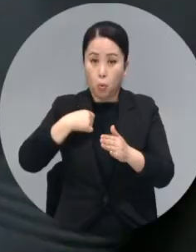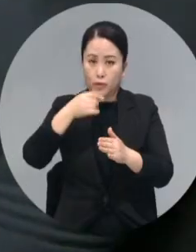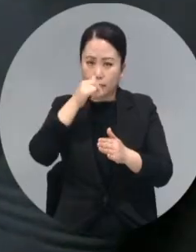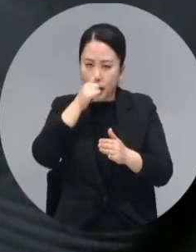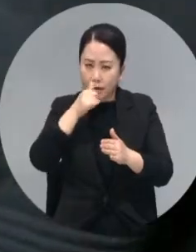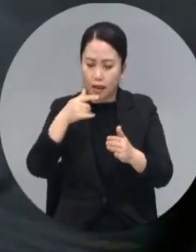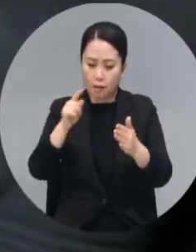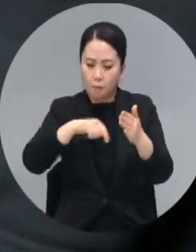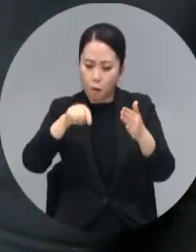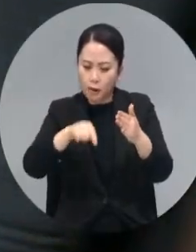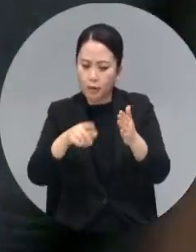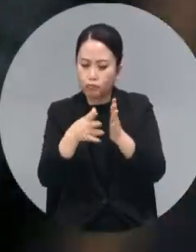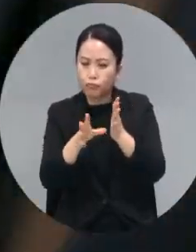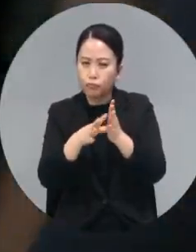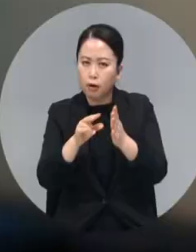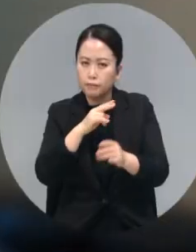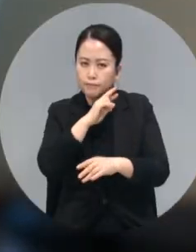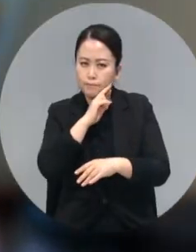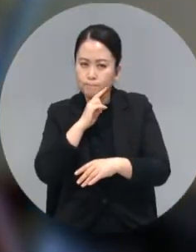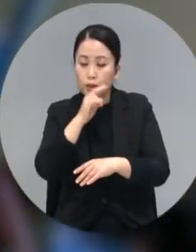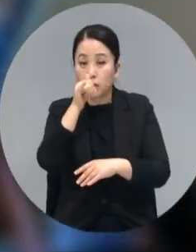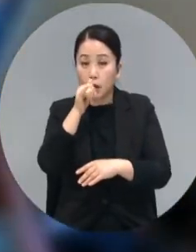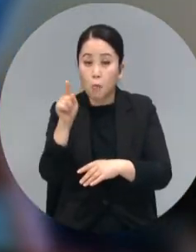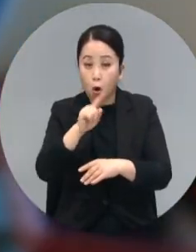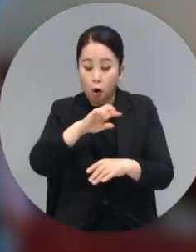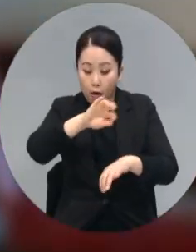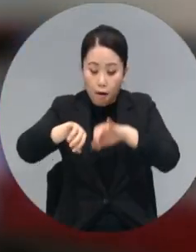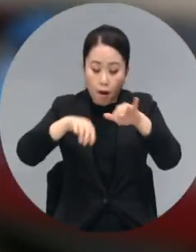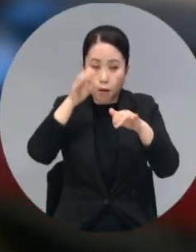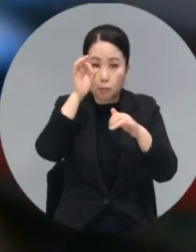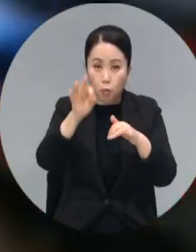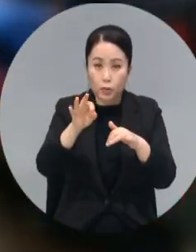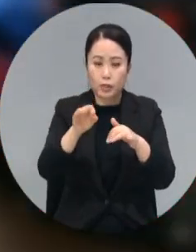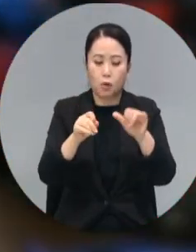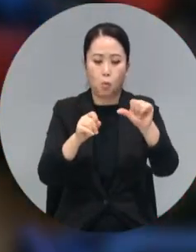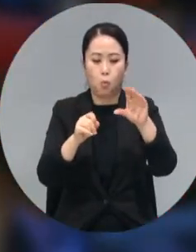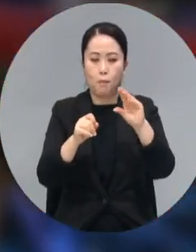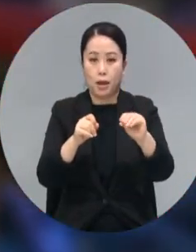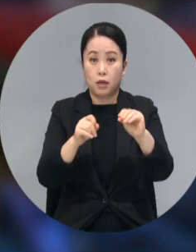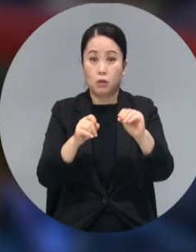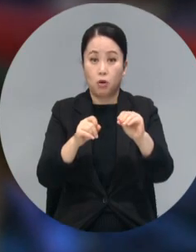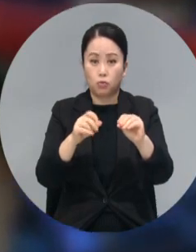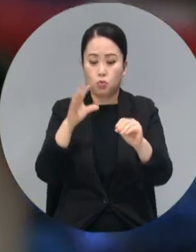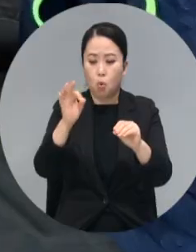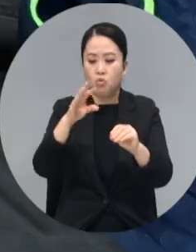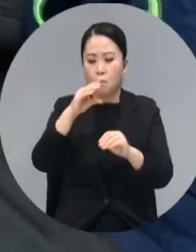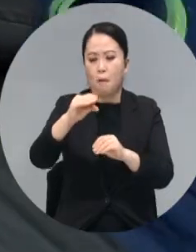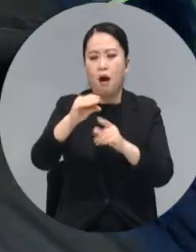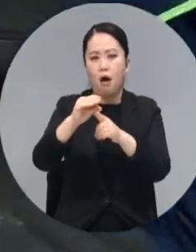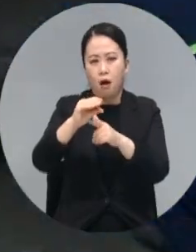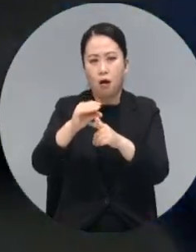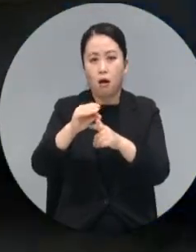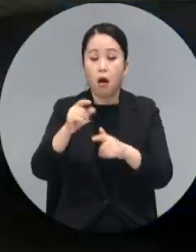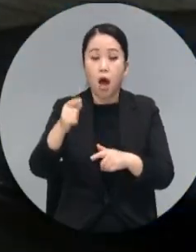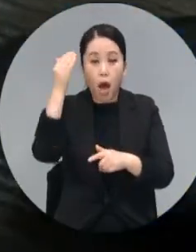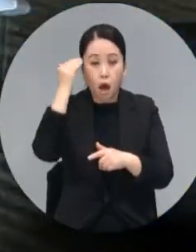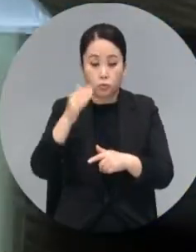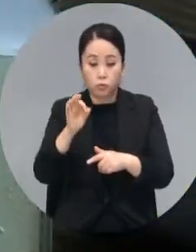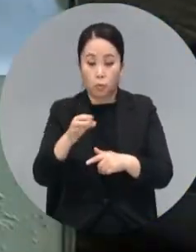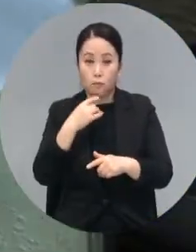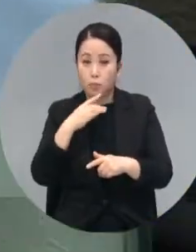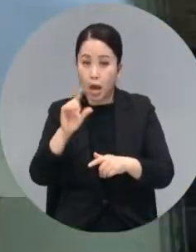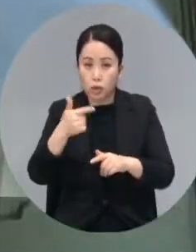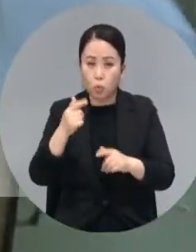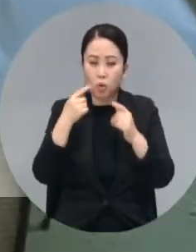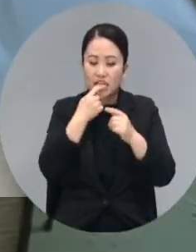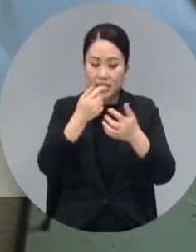수상한 물건이 감지됩니다. 뒤져봤더니 5만 원권 돈 뭉치가 나옵니다. 우리 돈뿐 아니라 인도,